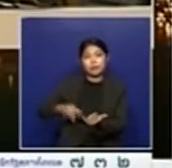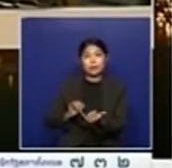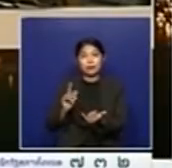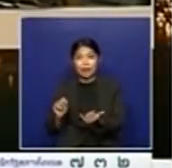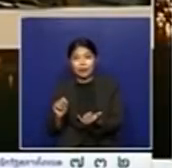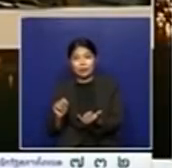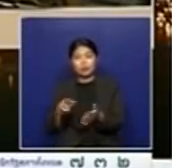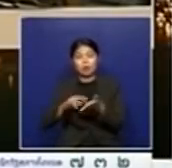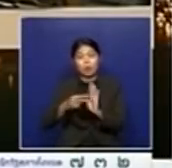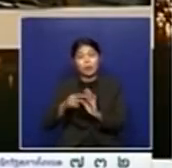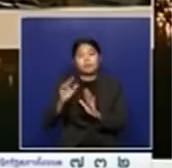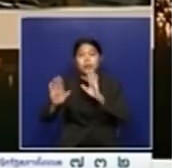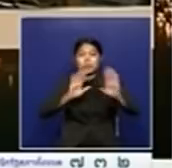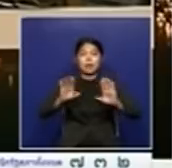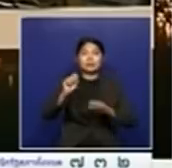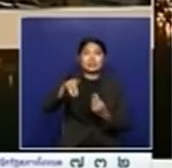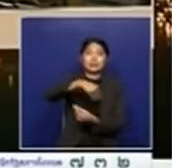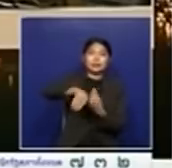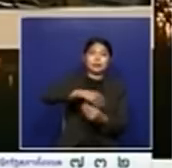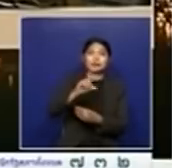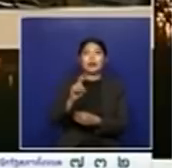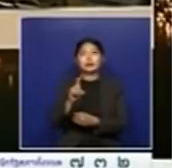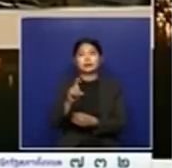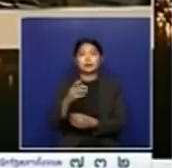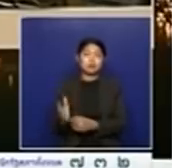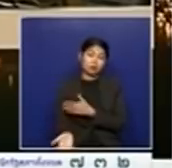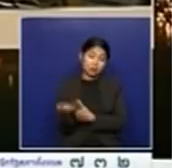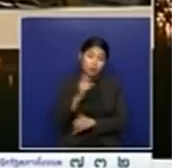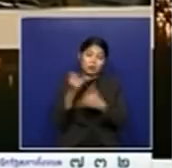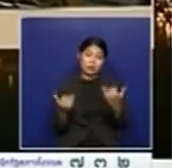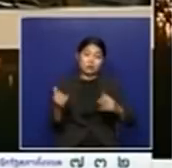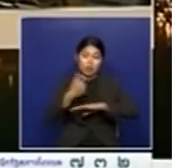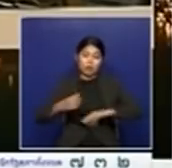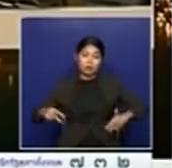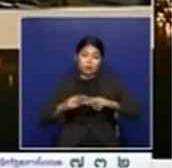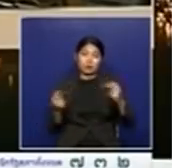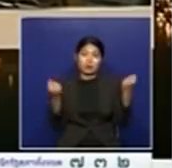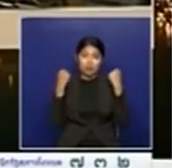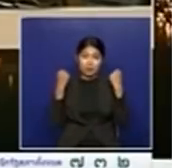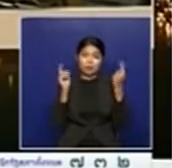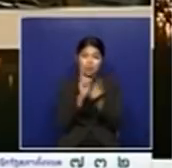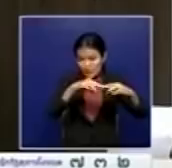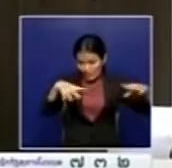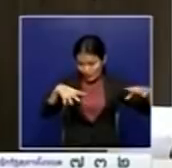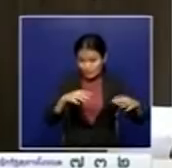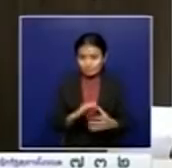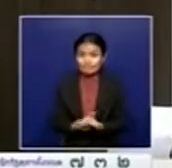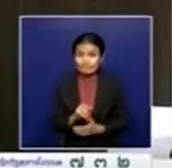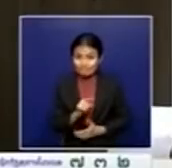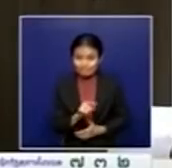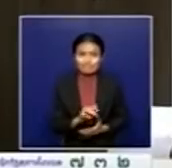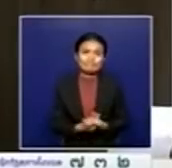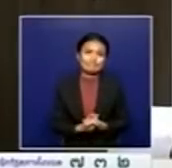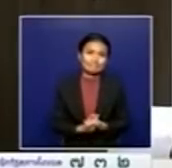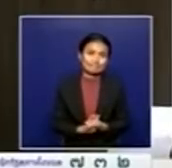การแก้วทำนู่นนี่นะครับก็เสนอในประเด็นที่มีการตั้งสสรครับซึ่งในส่วนของฝ่ายค้านเนี่ยนะครับก็ตามนั้นในส่วนของพรรคร่วมรัฐบาล